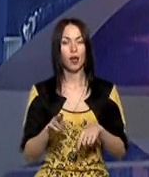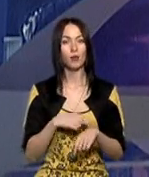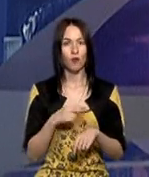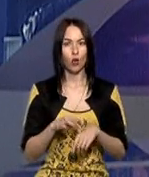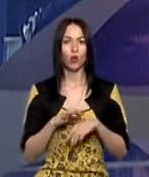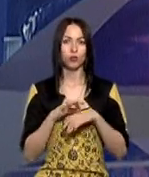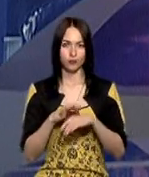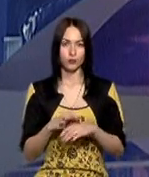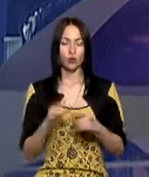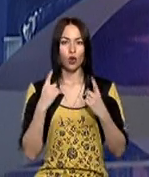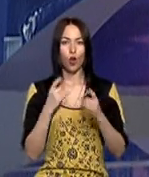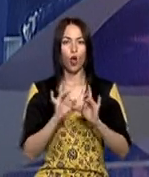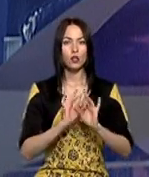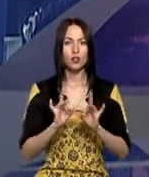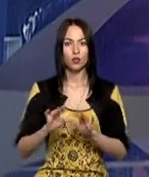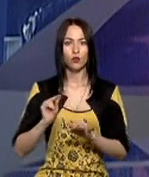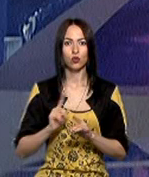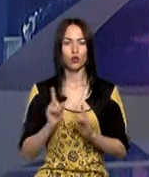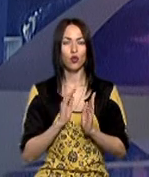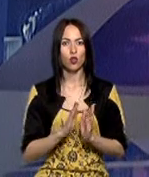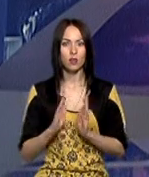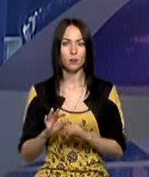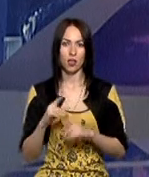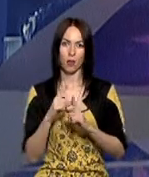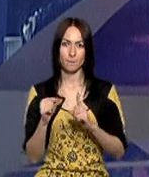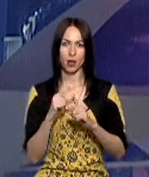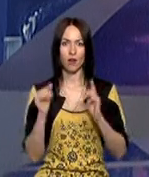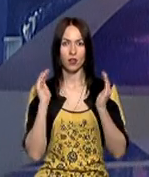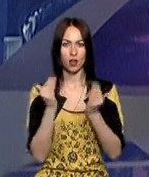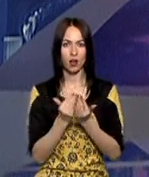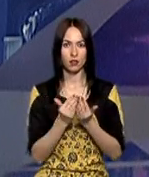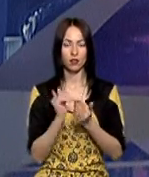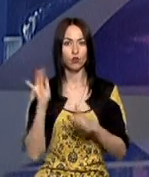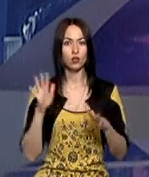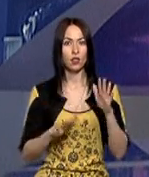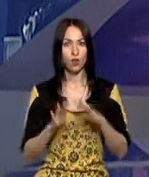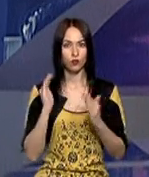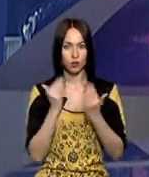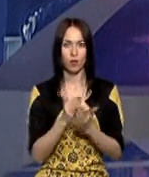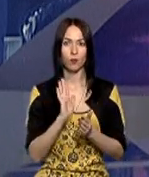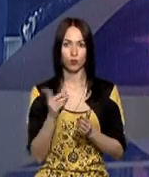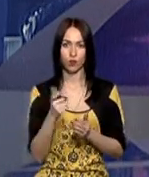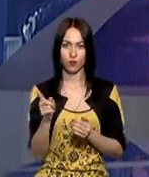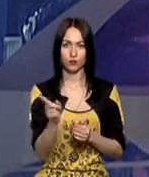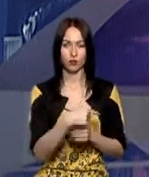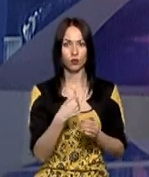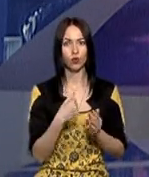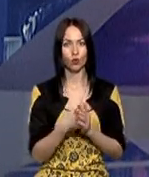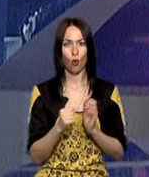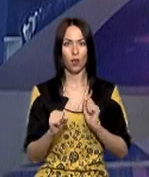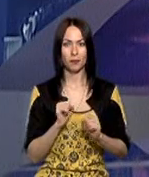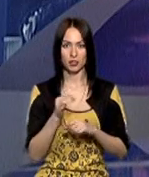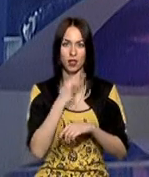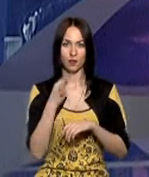Правоохоронці проводять роз'яснювальну роботу щодо дотримання правил карантину. За нехтування ними харків'ян притягуватимуть до